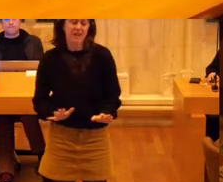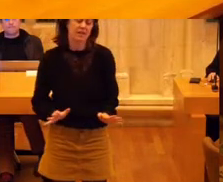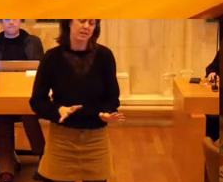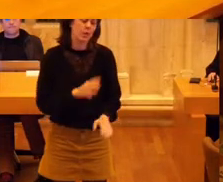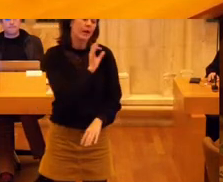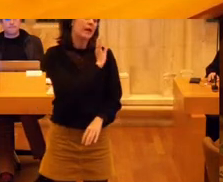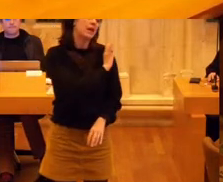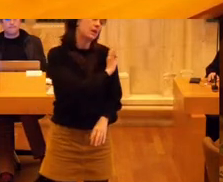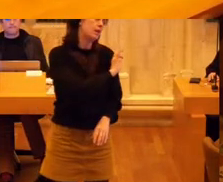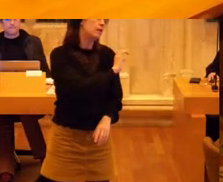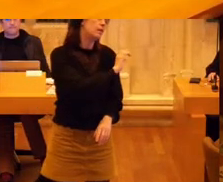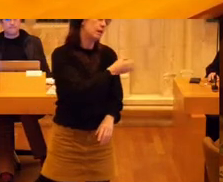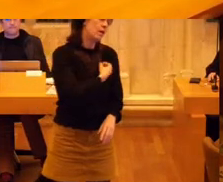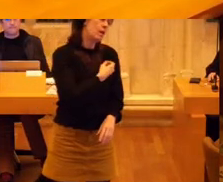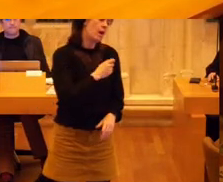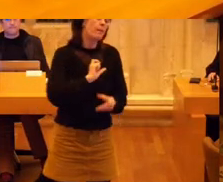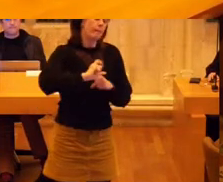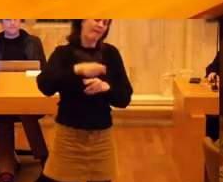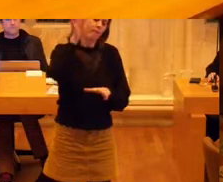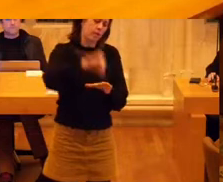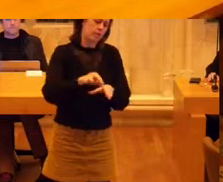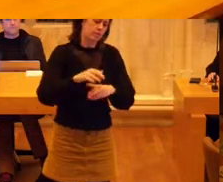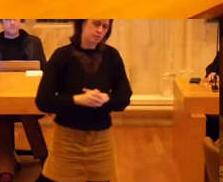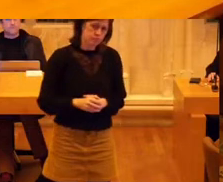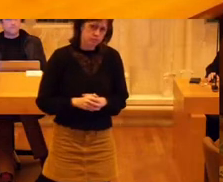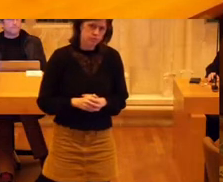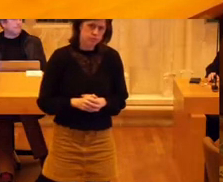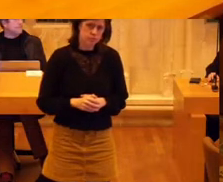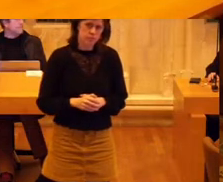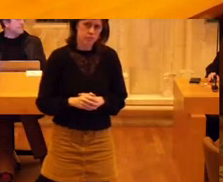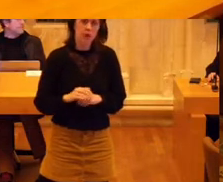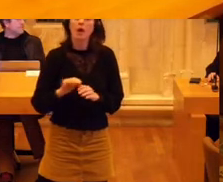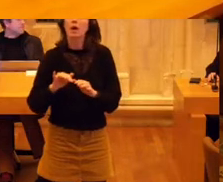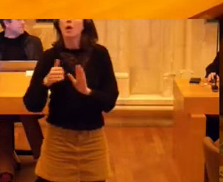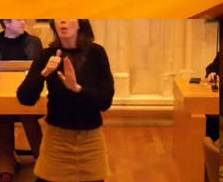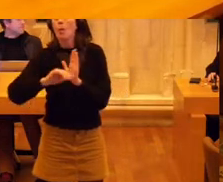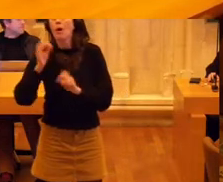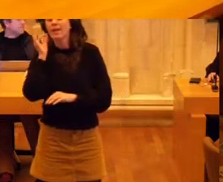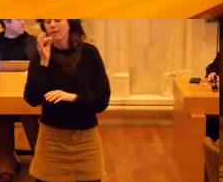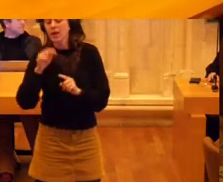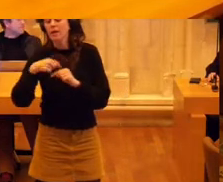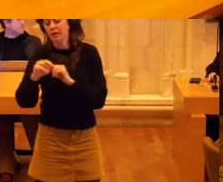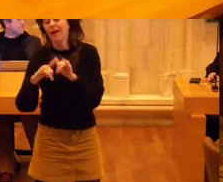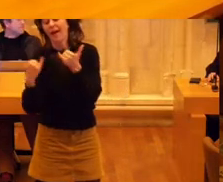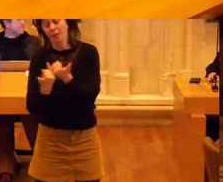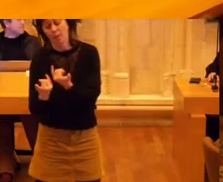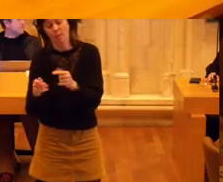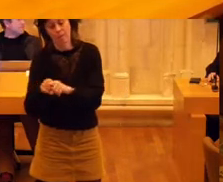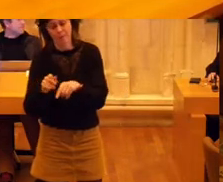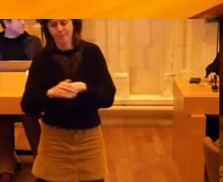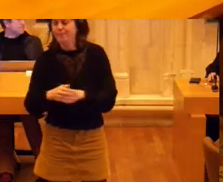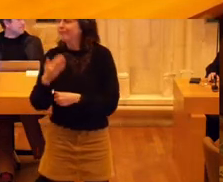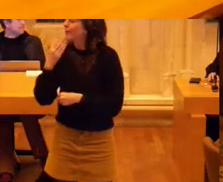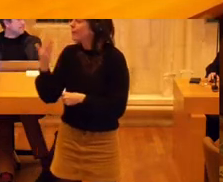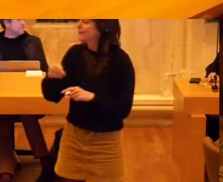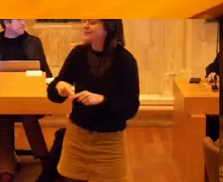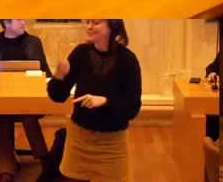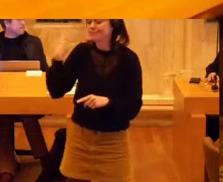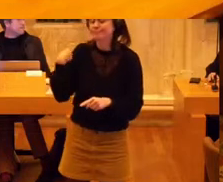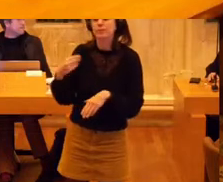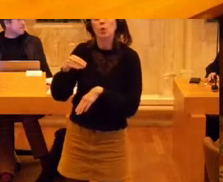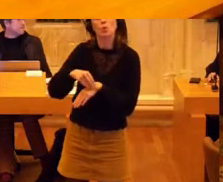Guidi, et puis après, on vote. Et on a une réunion au mois d'avril sur cette question-là. Lors du dernier